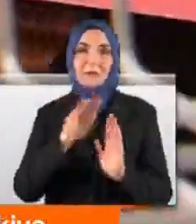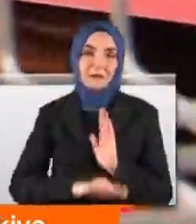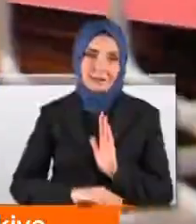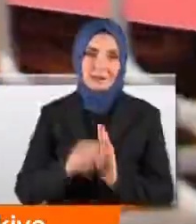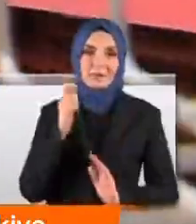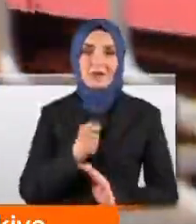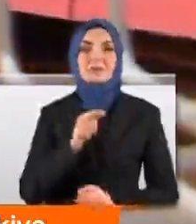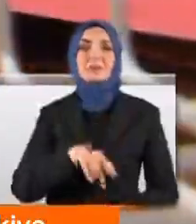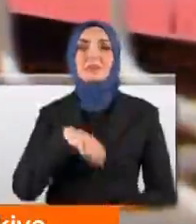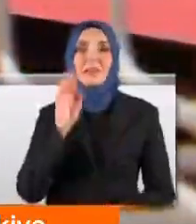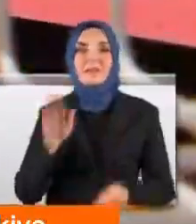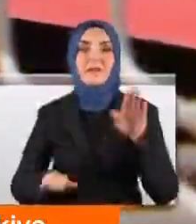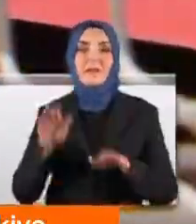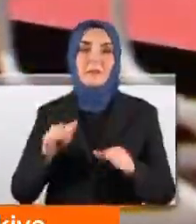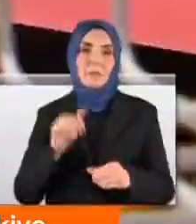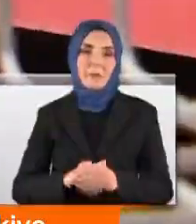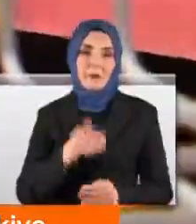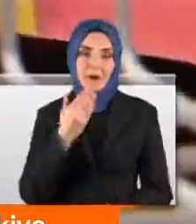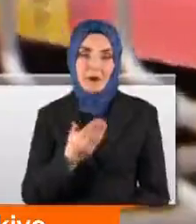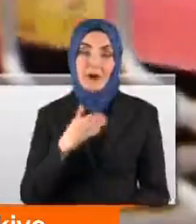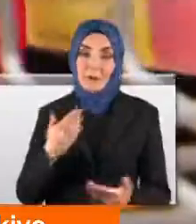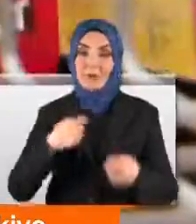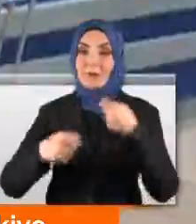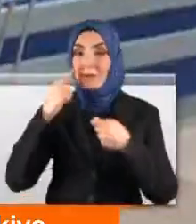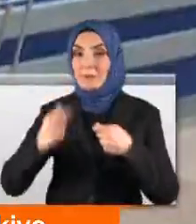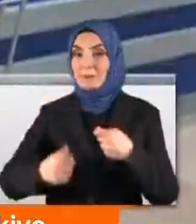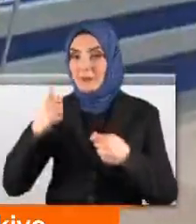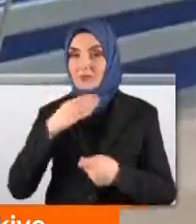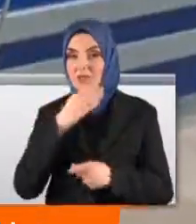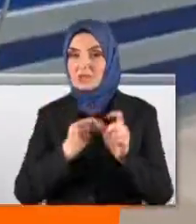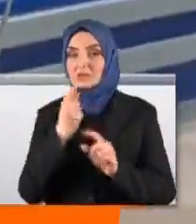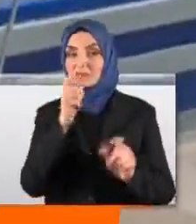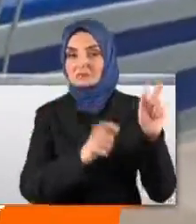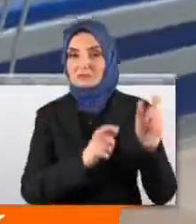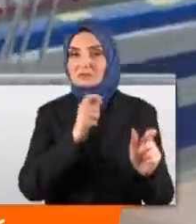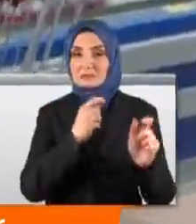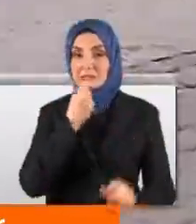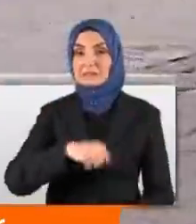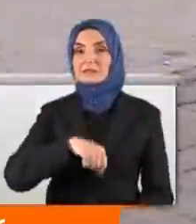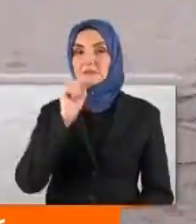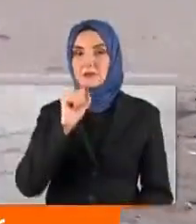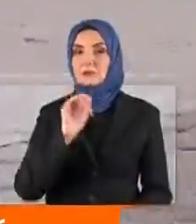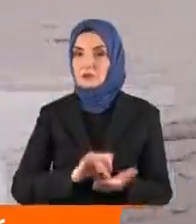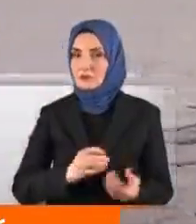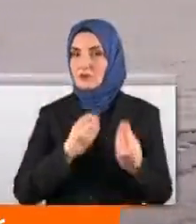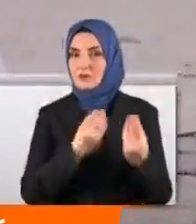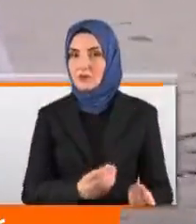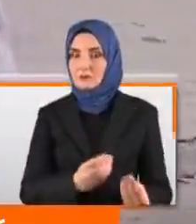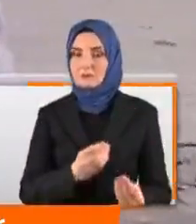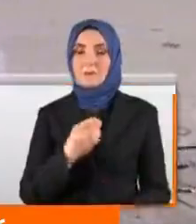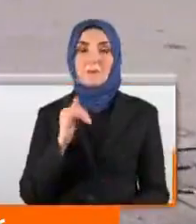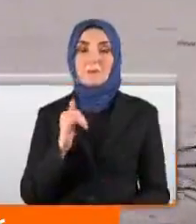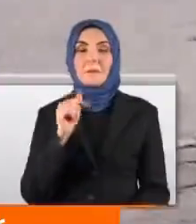kampanyalarına geldi. Ama Ticaret Bakanlığı fırsatçılara göz açtırmadı. O marketlere ceza yağdı. Marketin